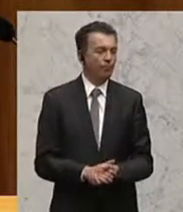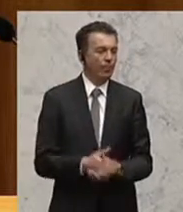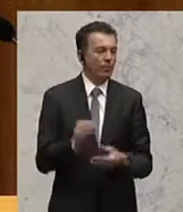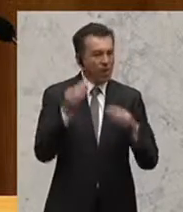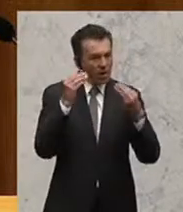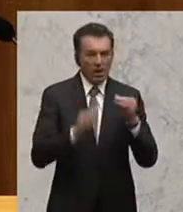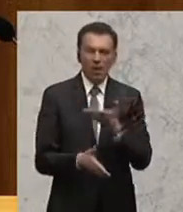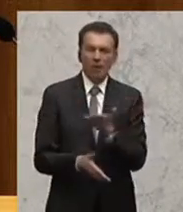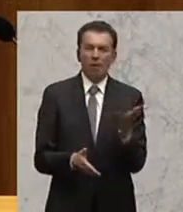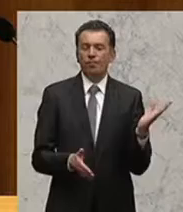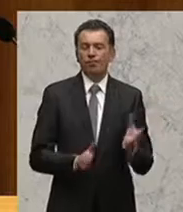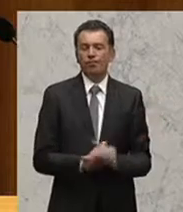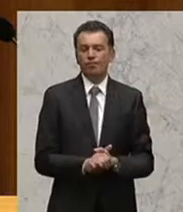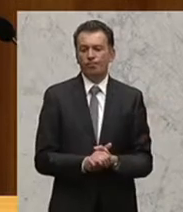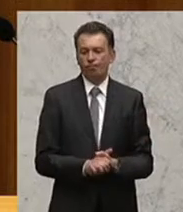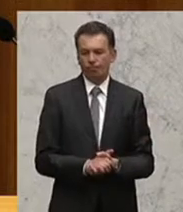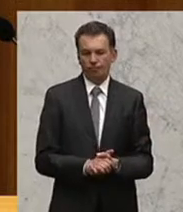Sehr geehrten Damen und Herren,